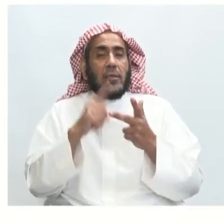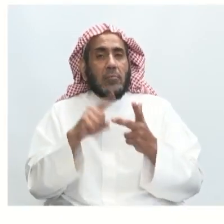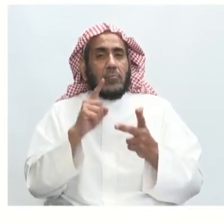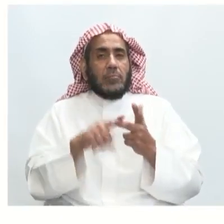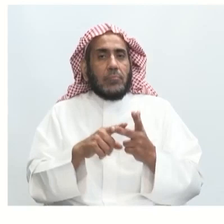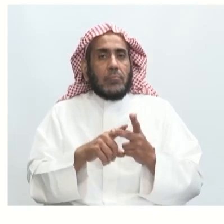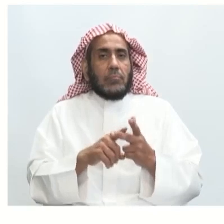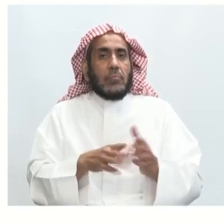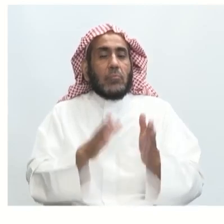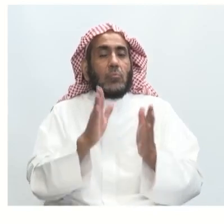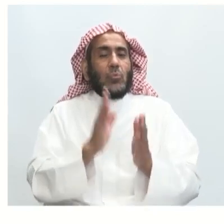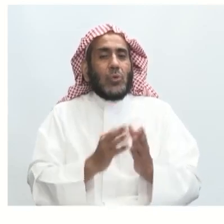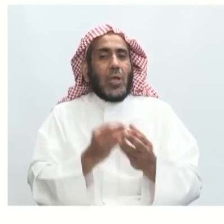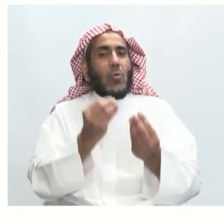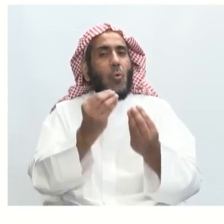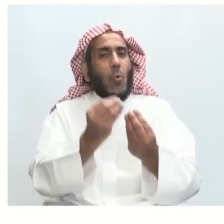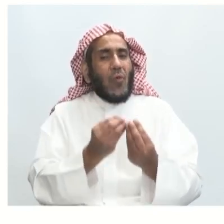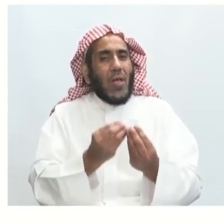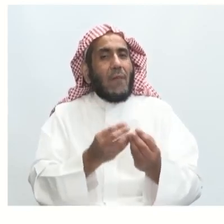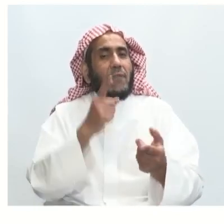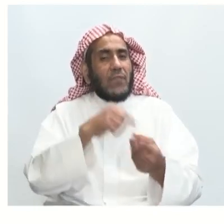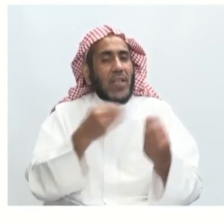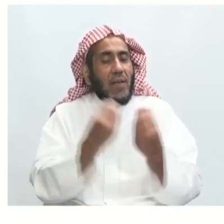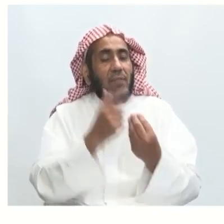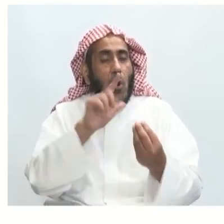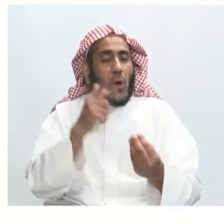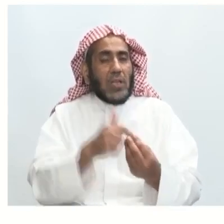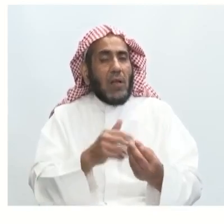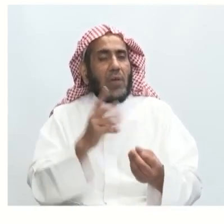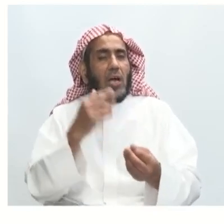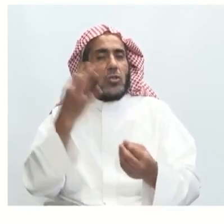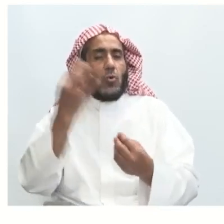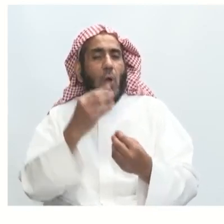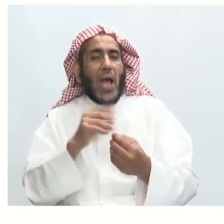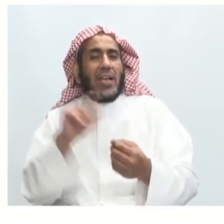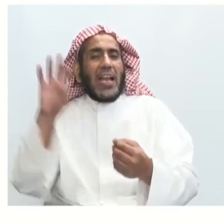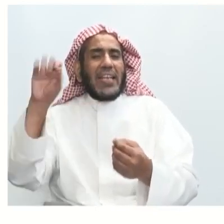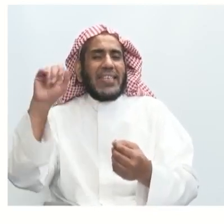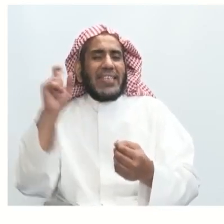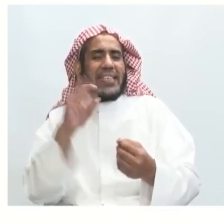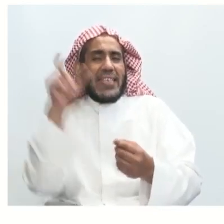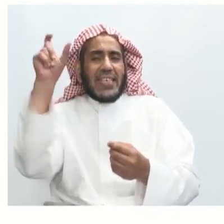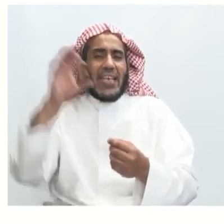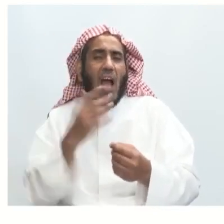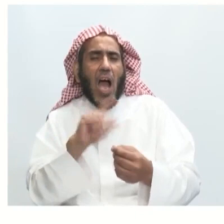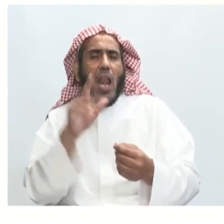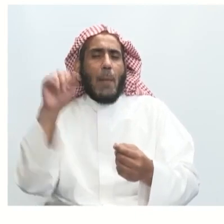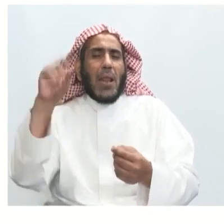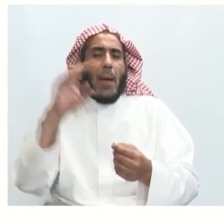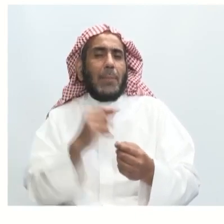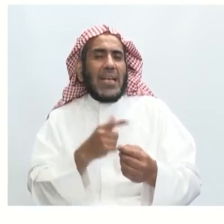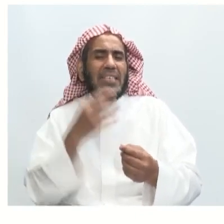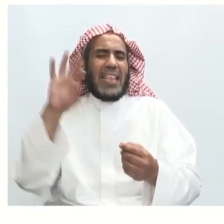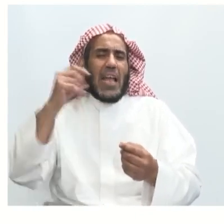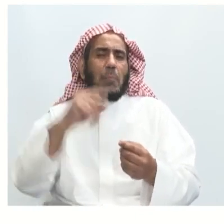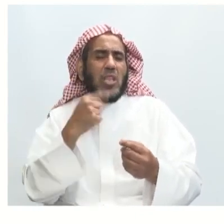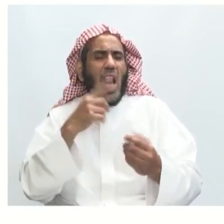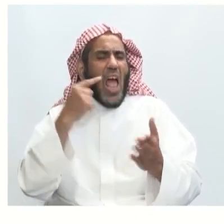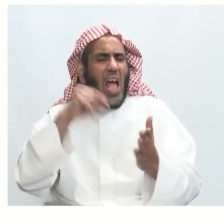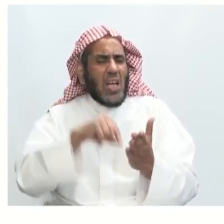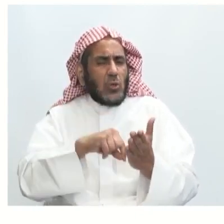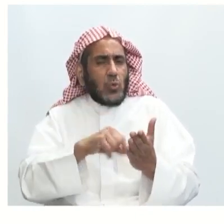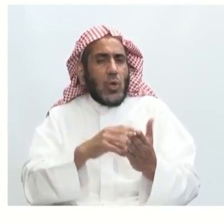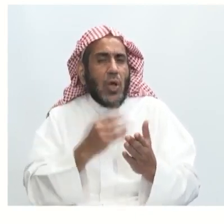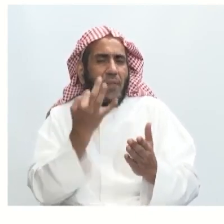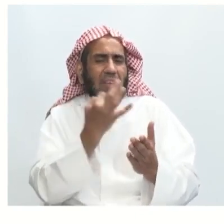مستند في لغتنا ولهذا مستند في لغتنا فقد روي ان الكندي قال لابي العباس ثعلب اني لاجد